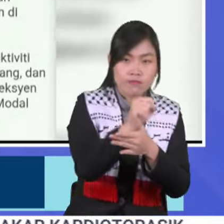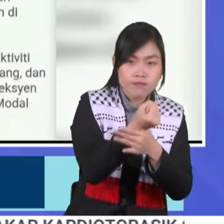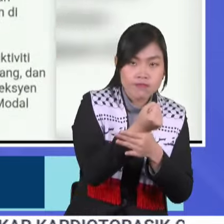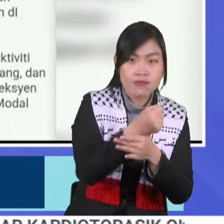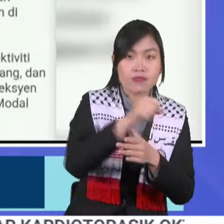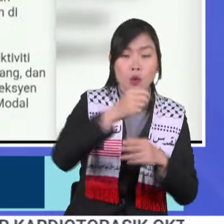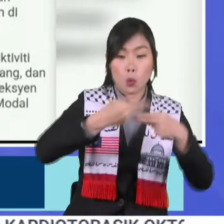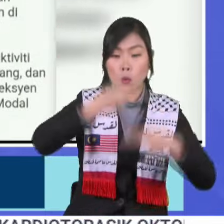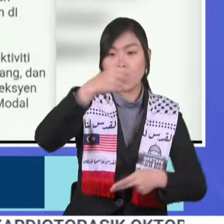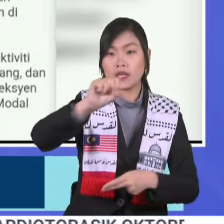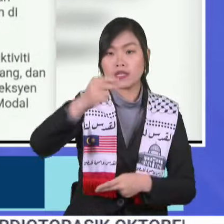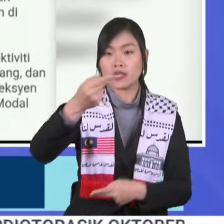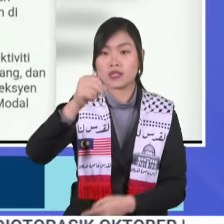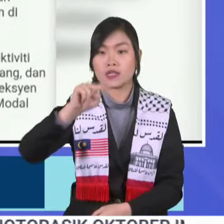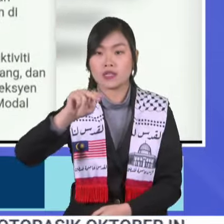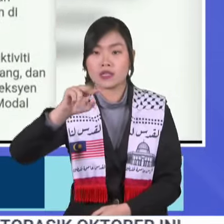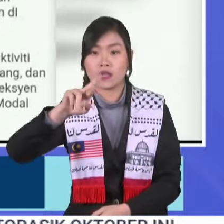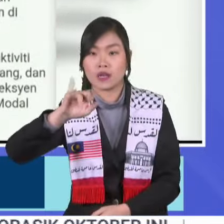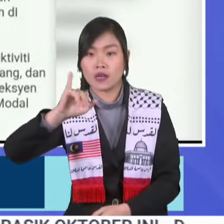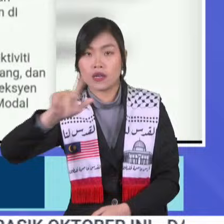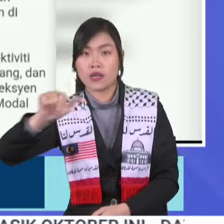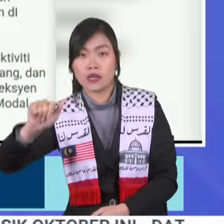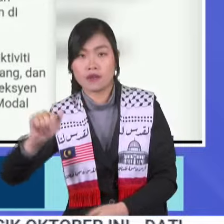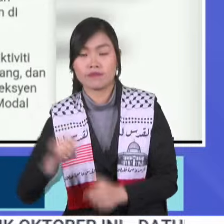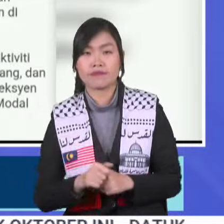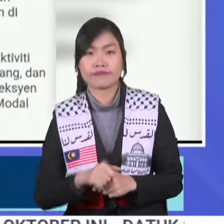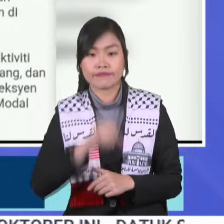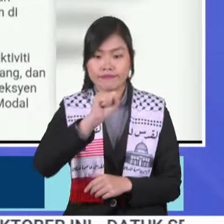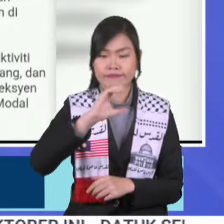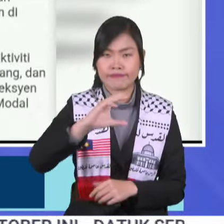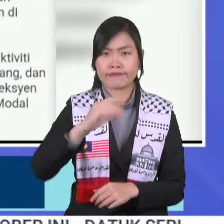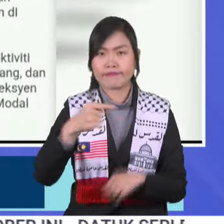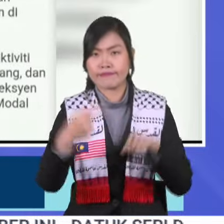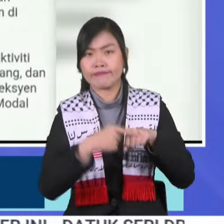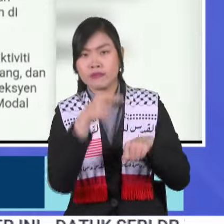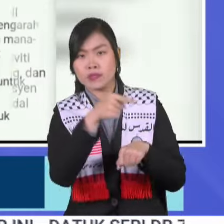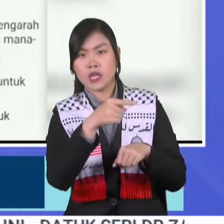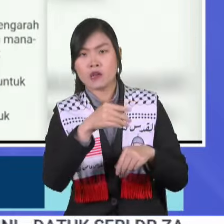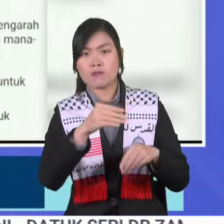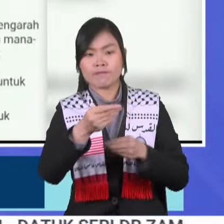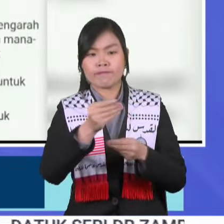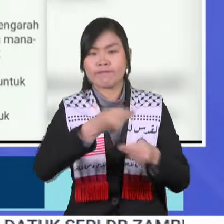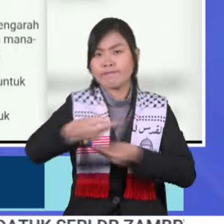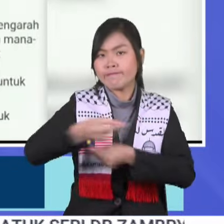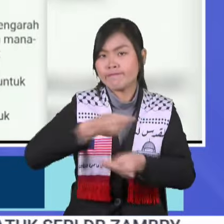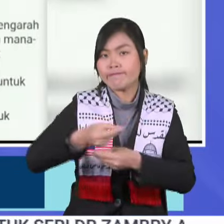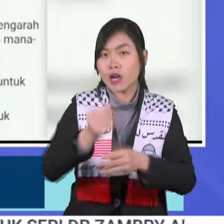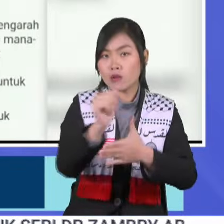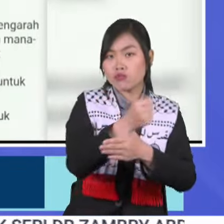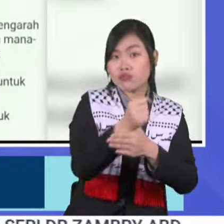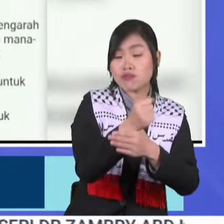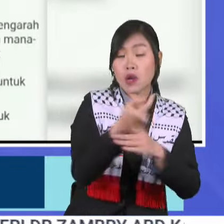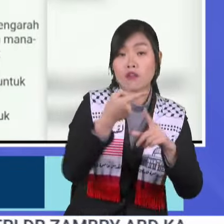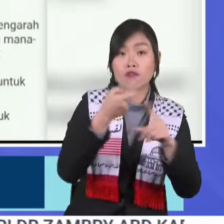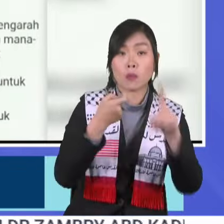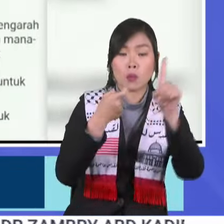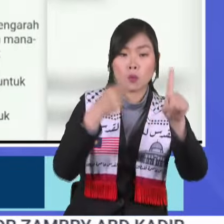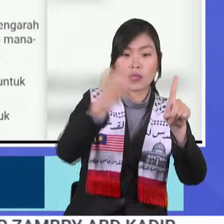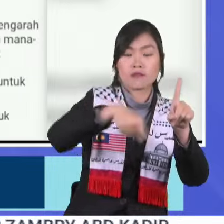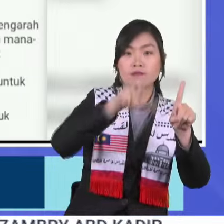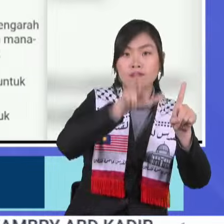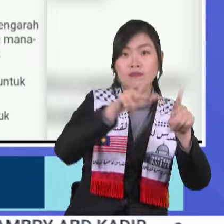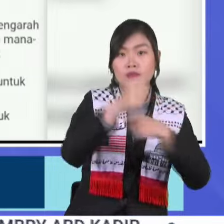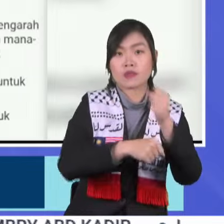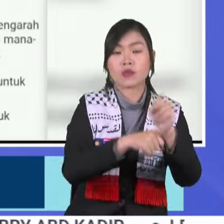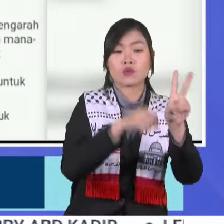Shangri-La Hotels Sendirian Berhad Shang. SC mendakwa defendant memperdagangkan saham hotel itu antara 1 Mac 2018